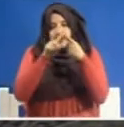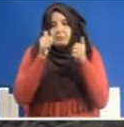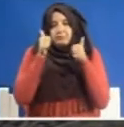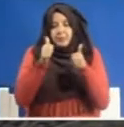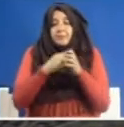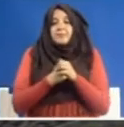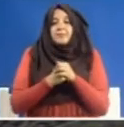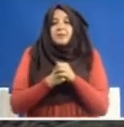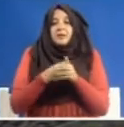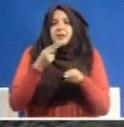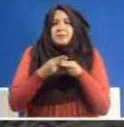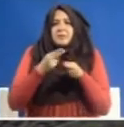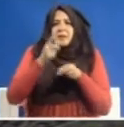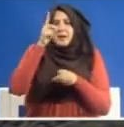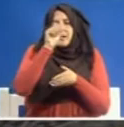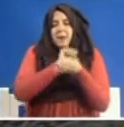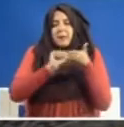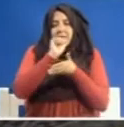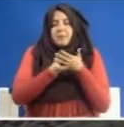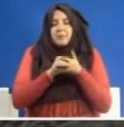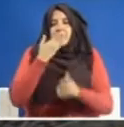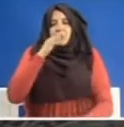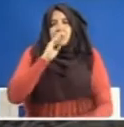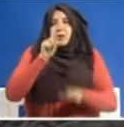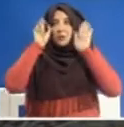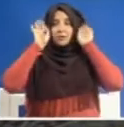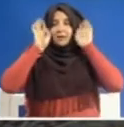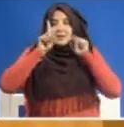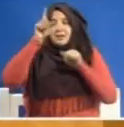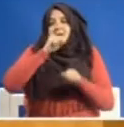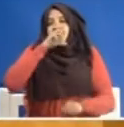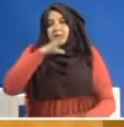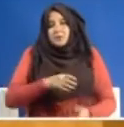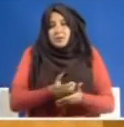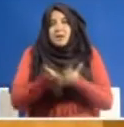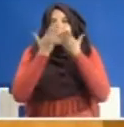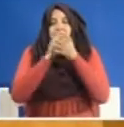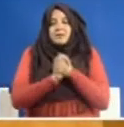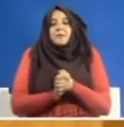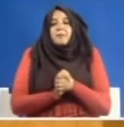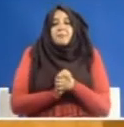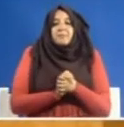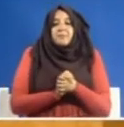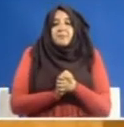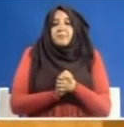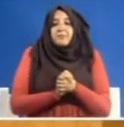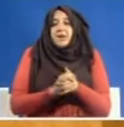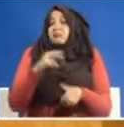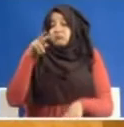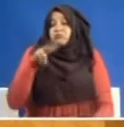لله والصلاة والسلام على رسول الله عليه الصلاة والسلام، صلى الله عليه وعلى آله وصحبه ومن والاه. يعني